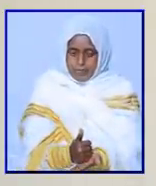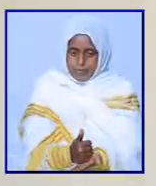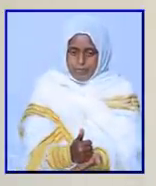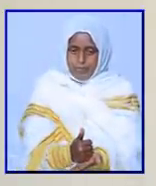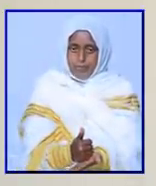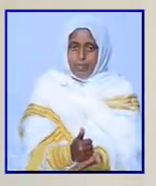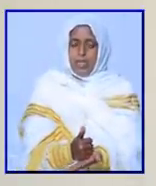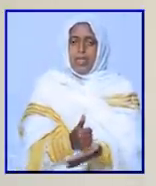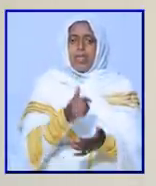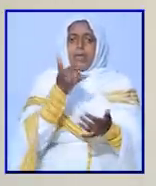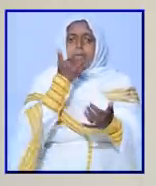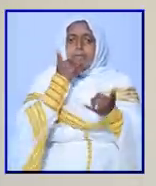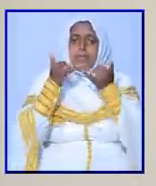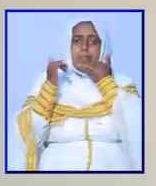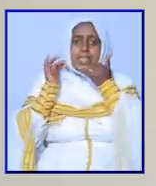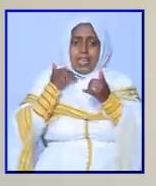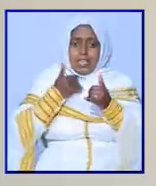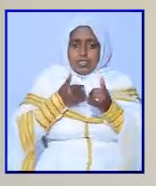አሜን።